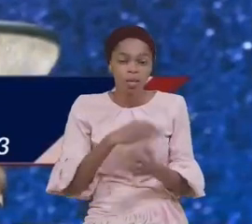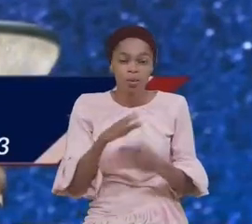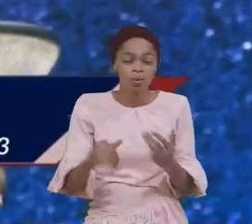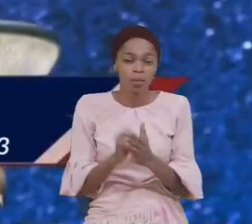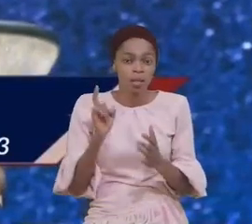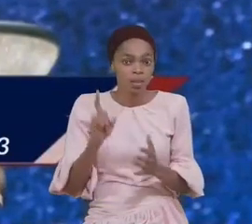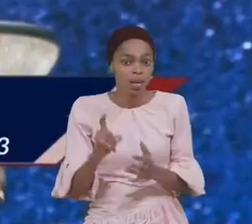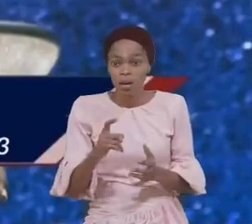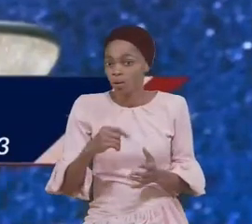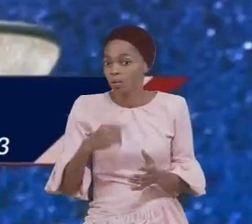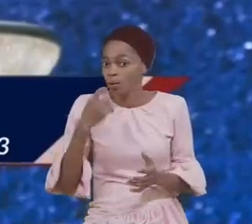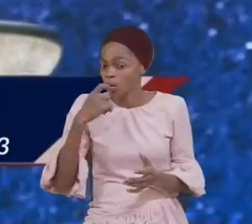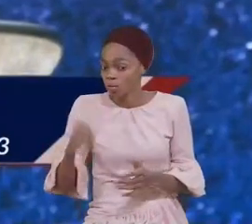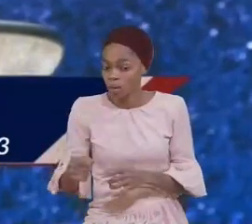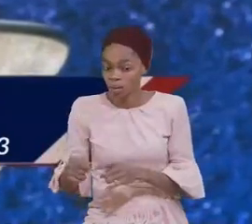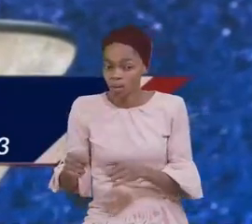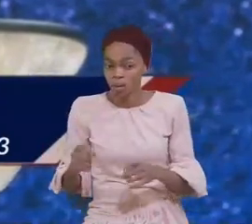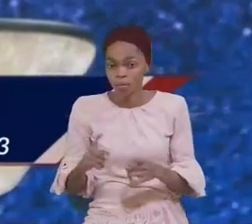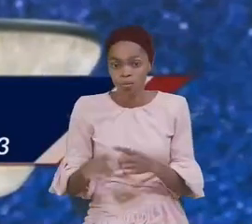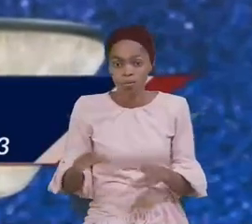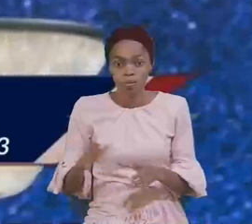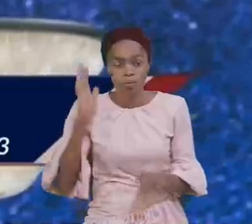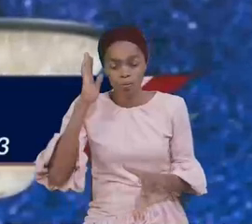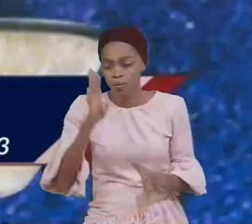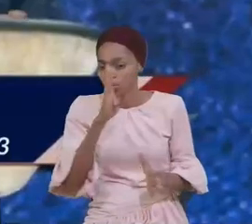puni de mort.